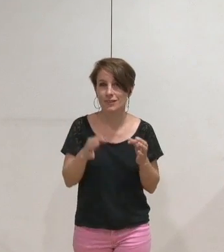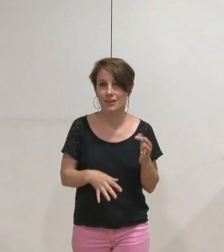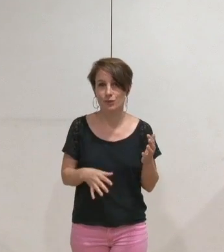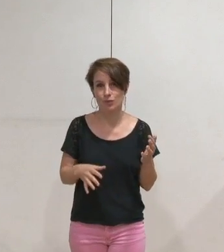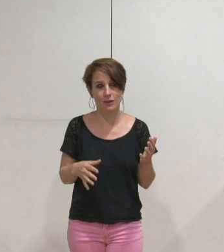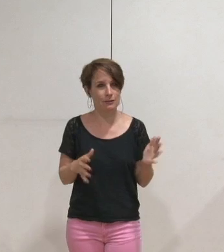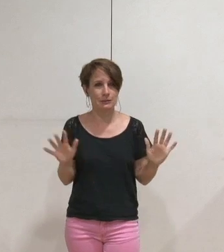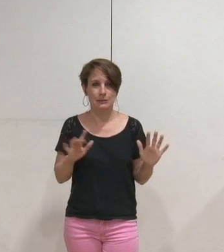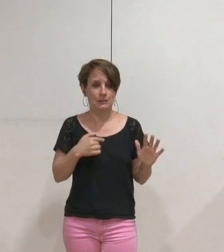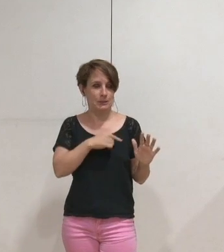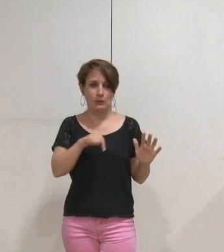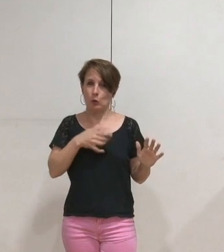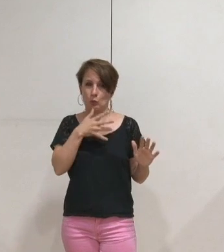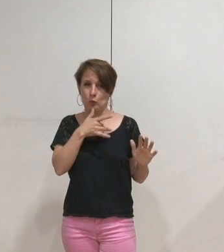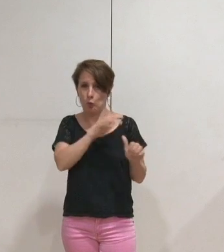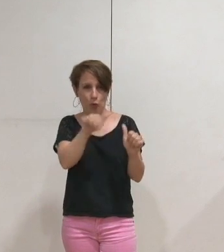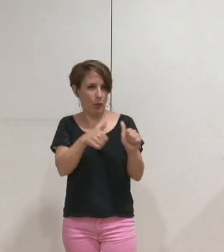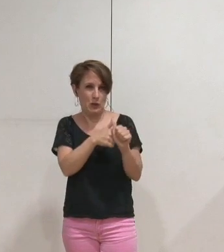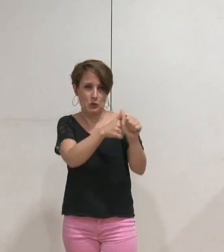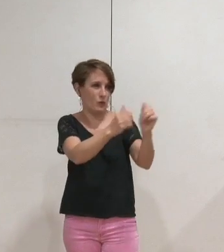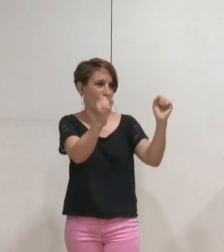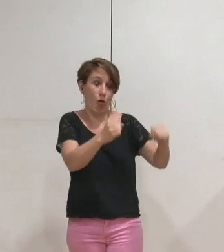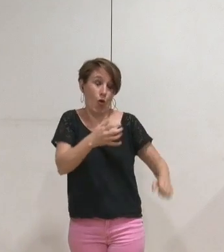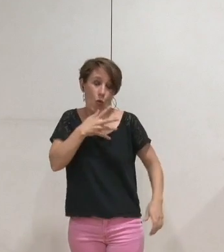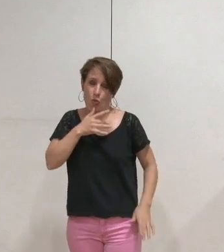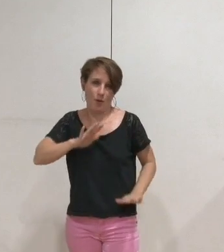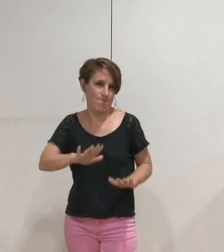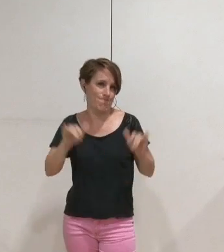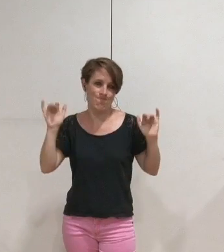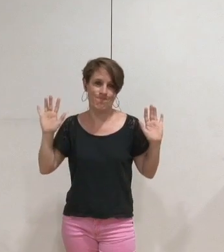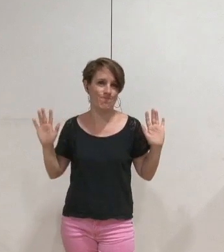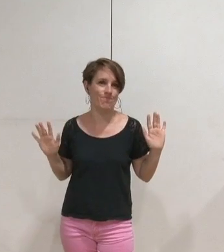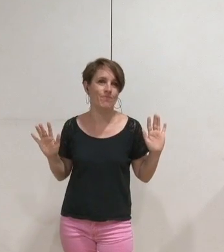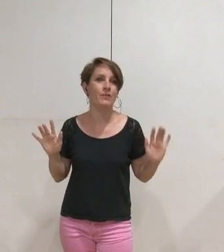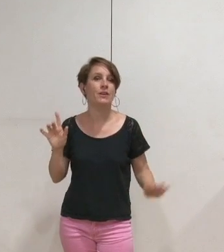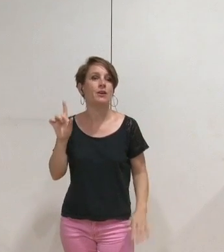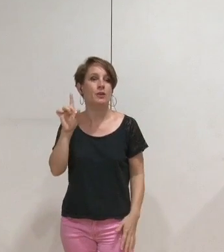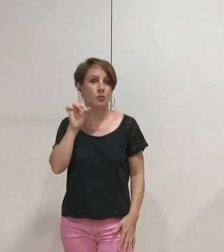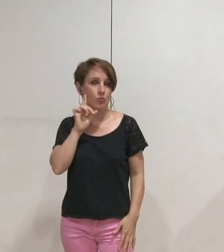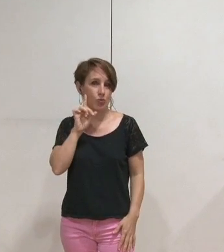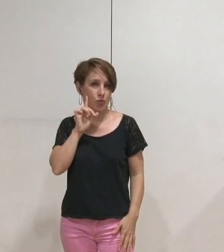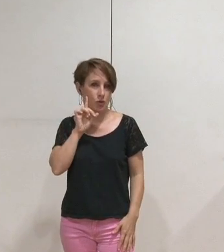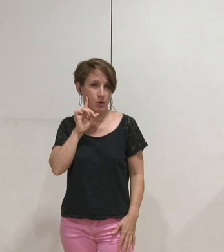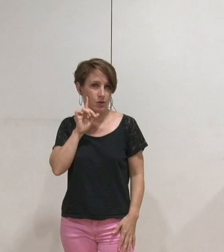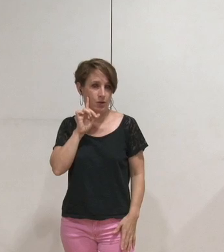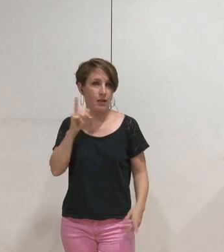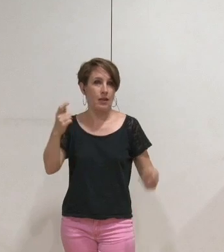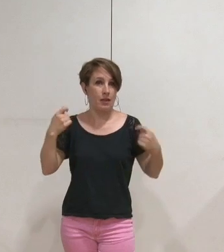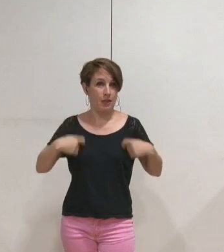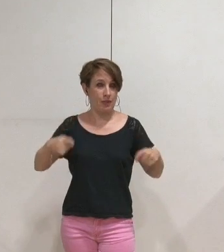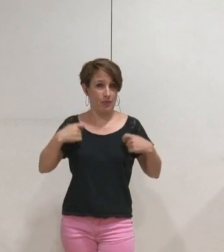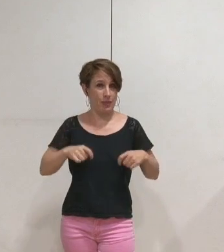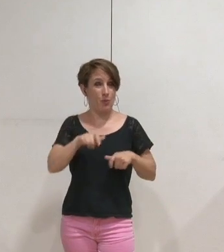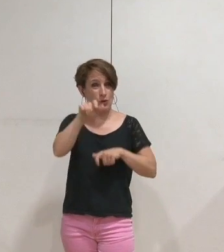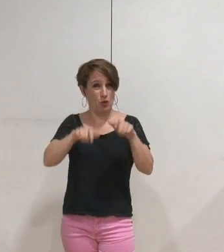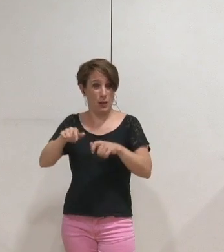vous accompagner sur cette démarche parce que si vous maîtrisez les dépenses de personnel